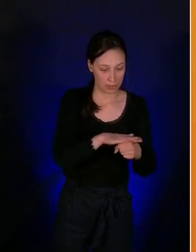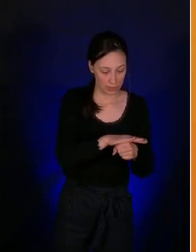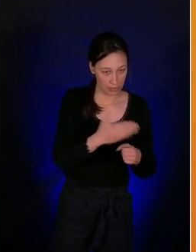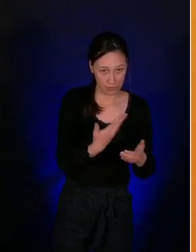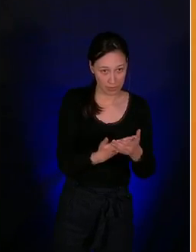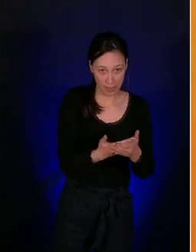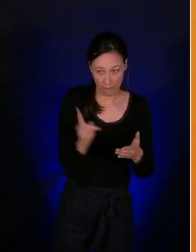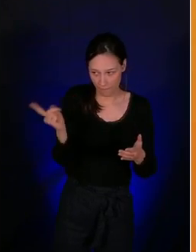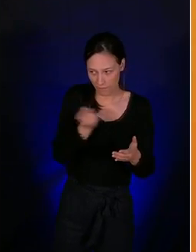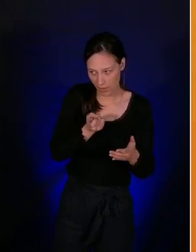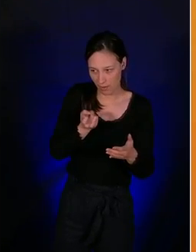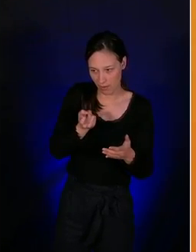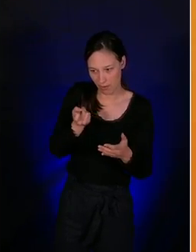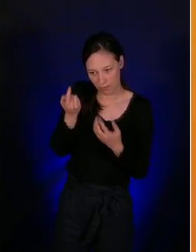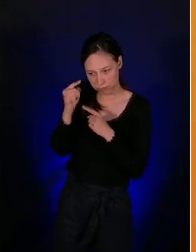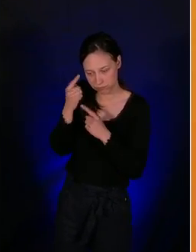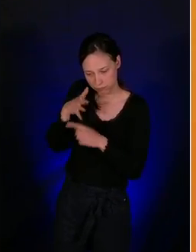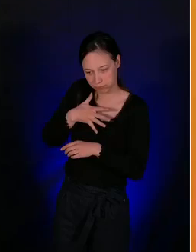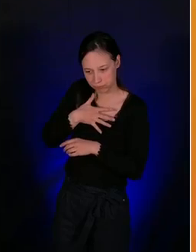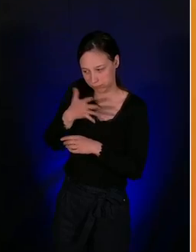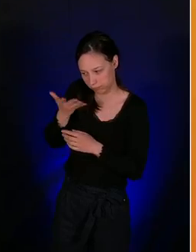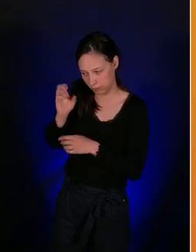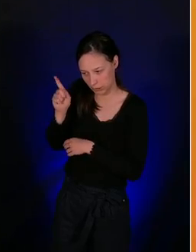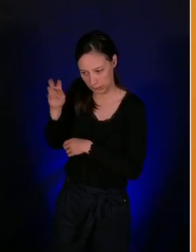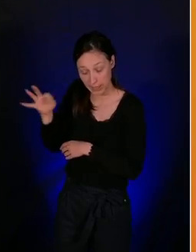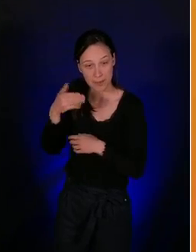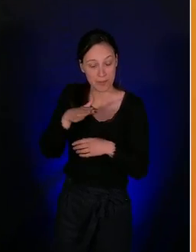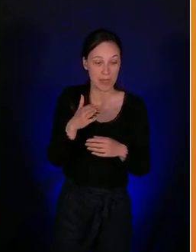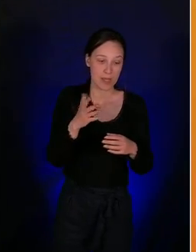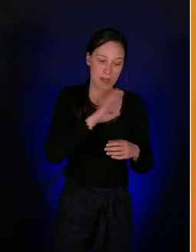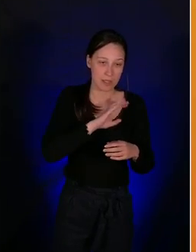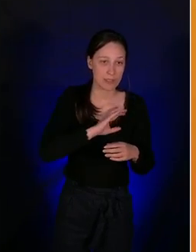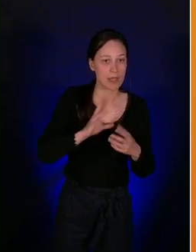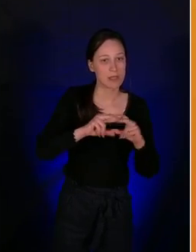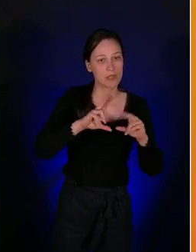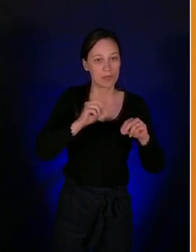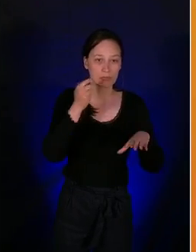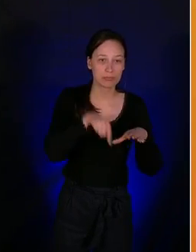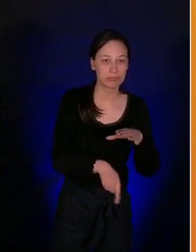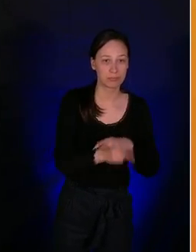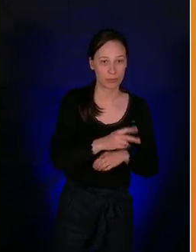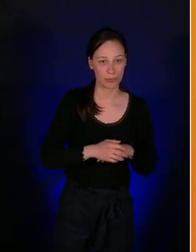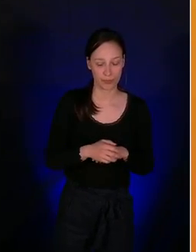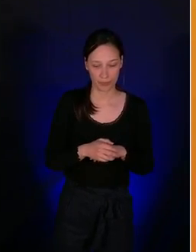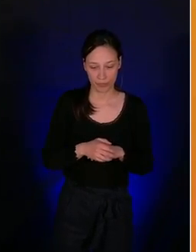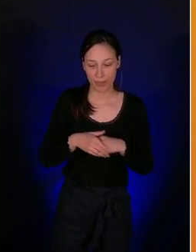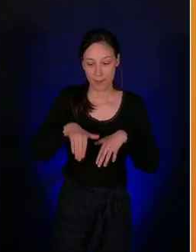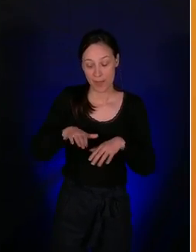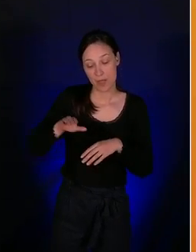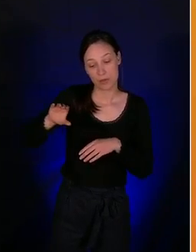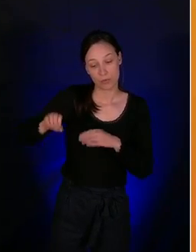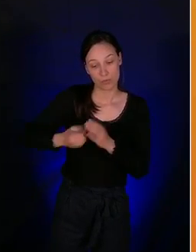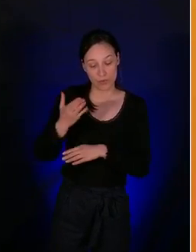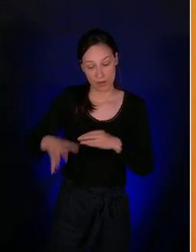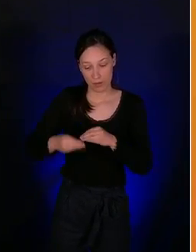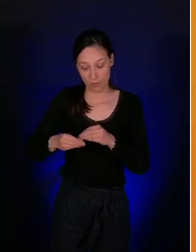les explicitant plus dans le texte. Autre point saillant des amendements, ce fut autour du nouveau statut du travail salarié, le